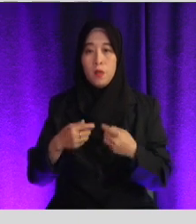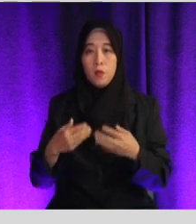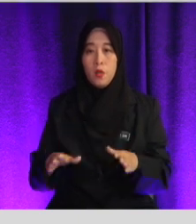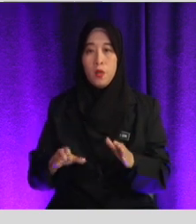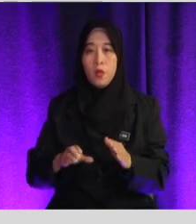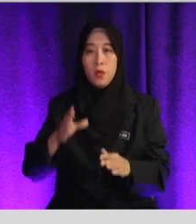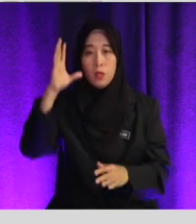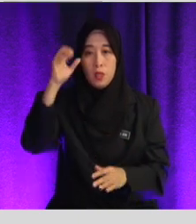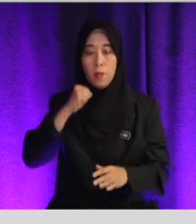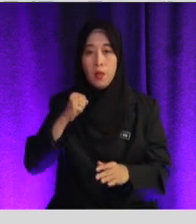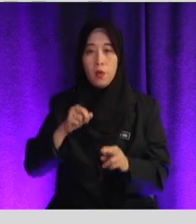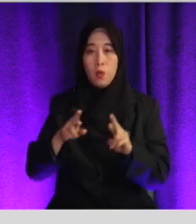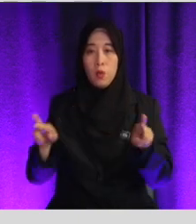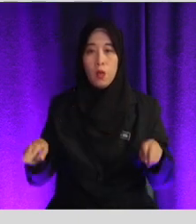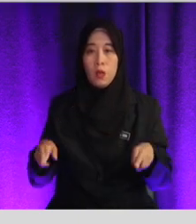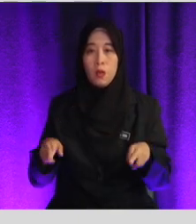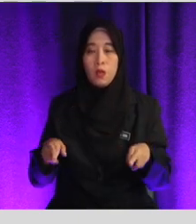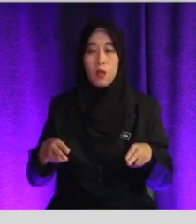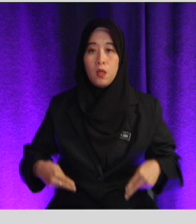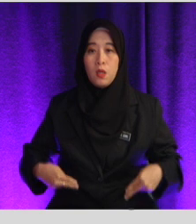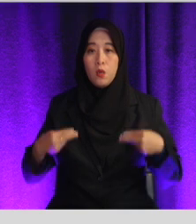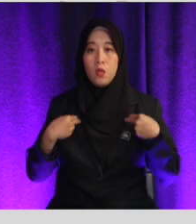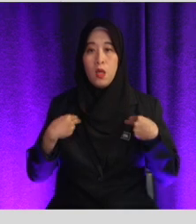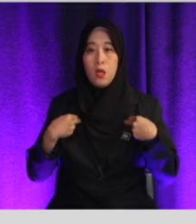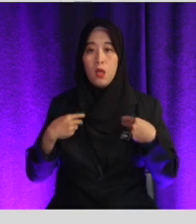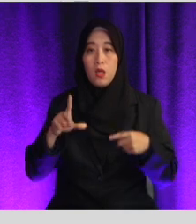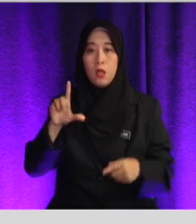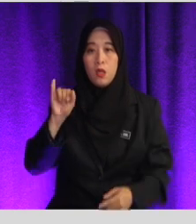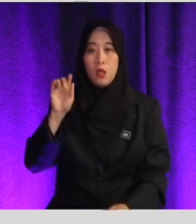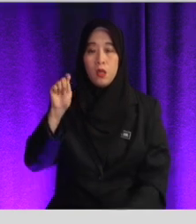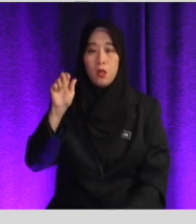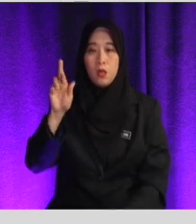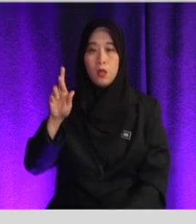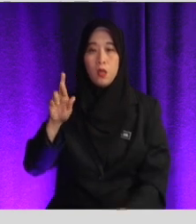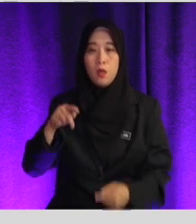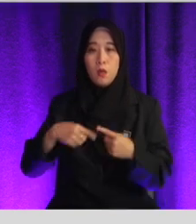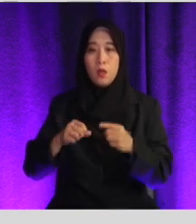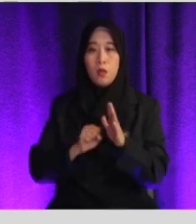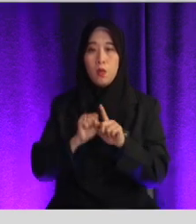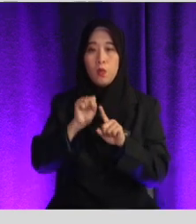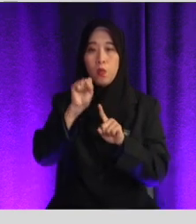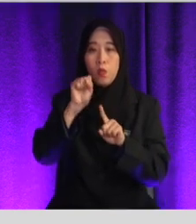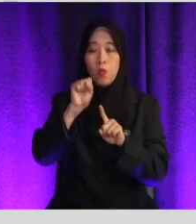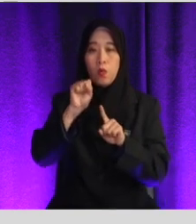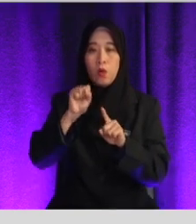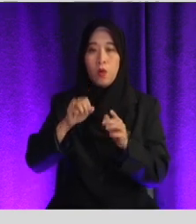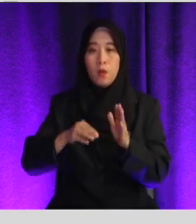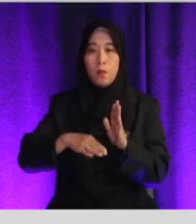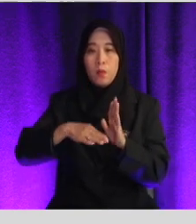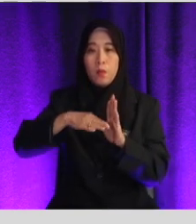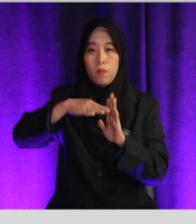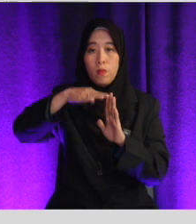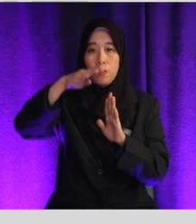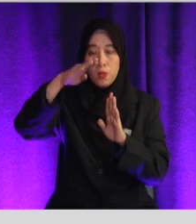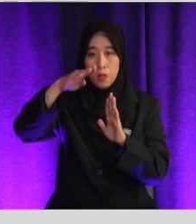dan menghidupkan litar pemampat apabila suhu di ruang tersebut semakin meningkat. Yep. Okey.